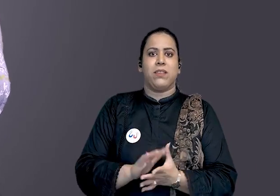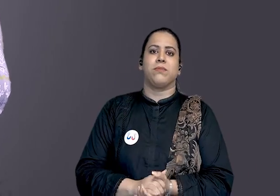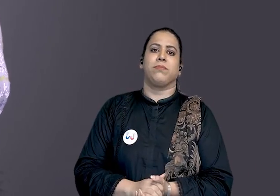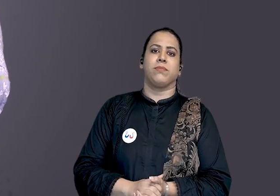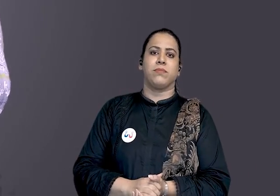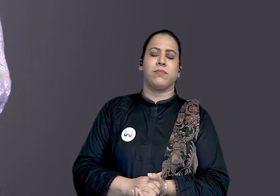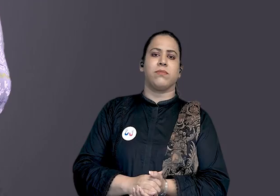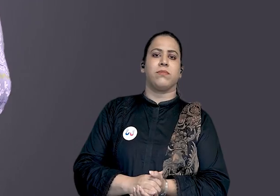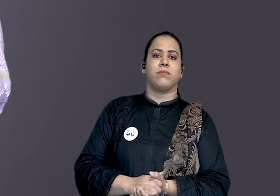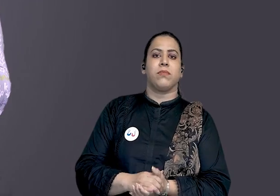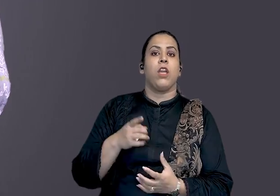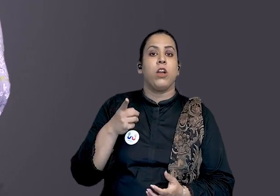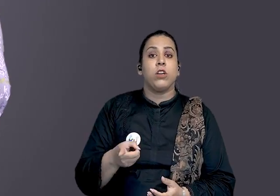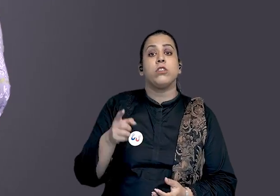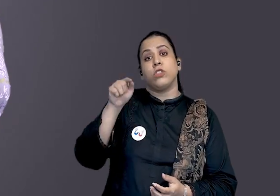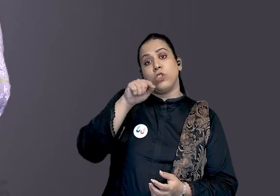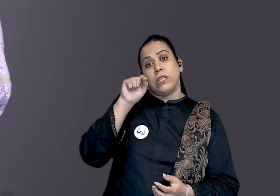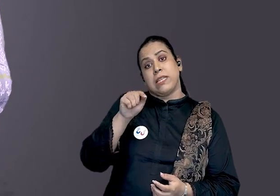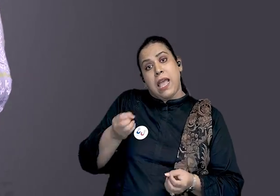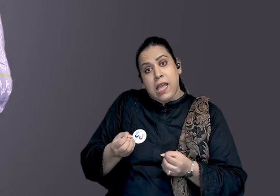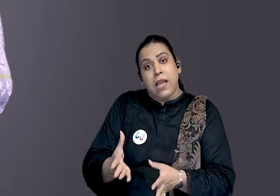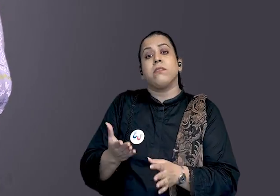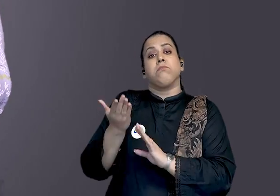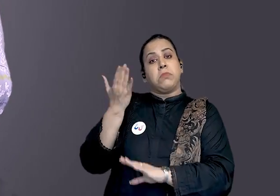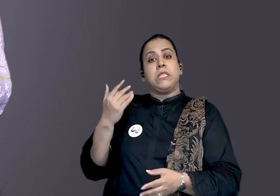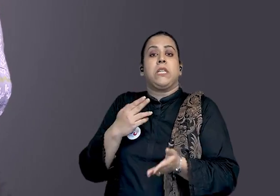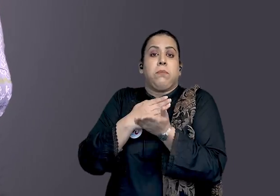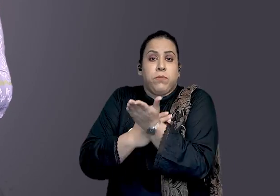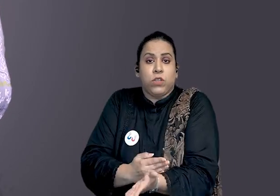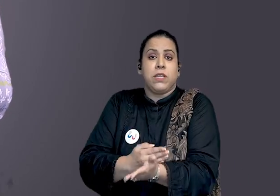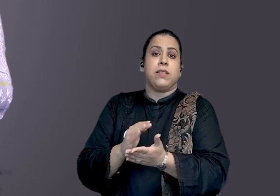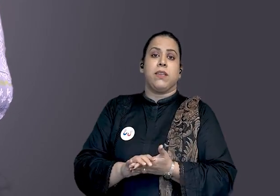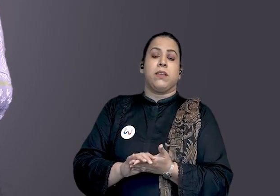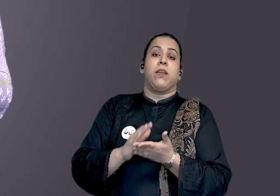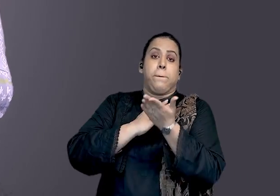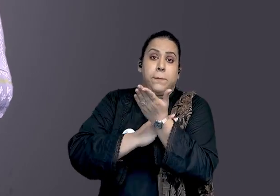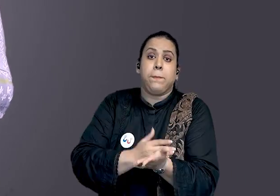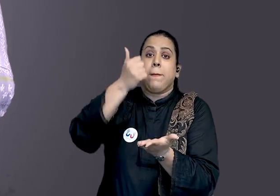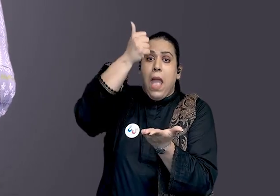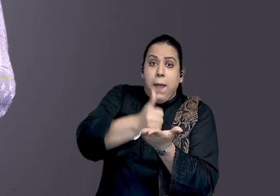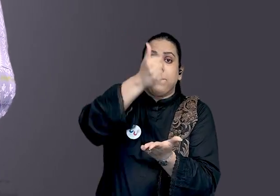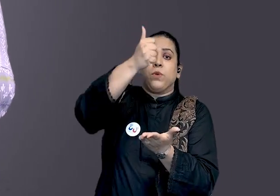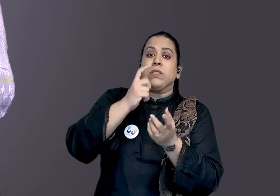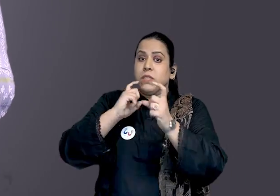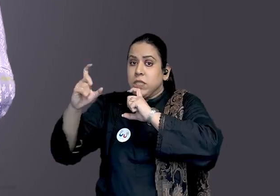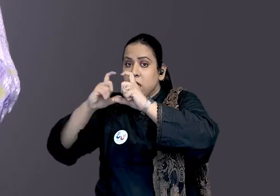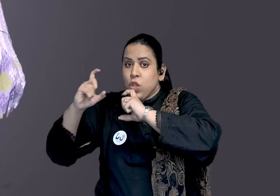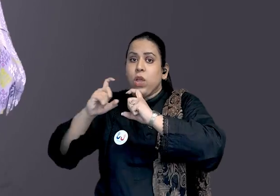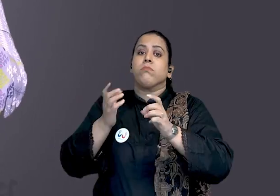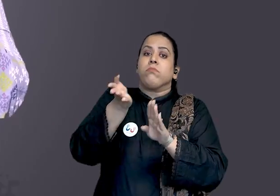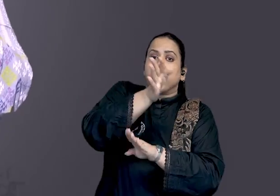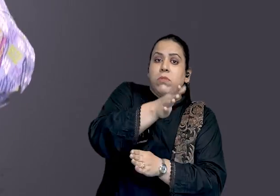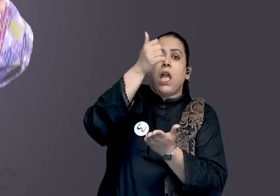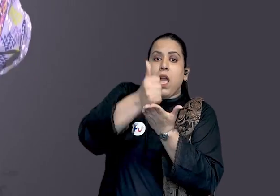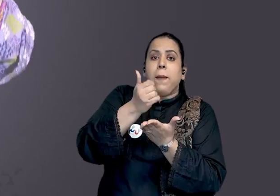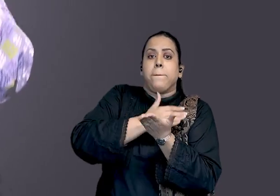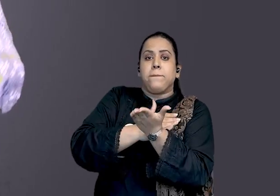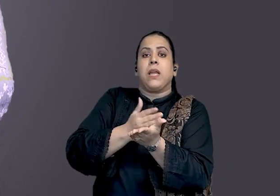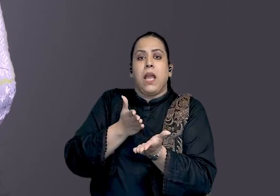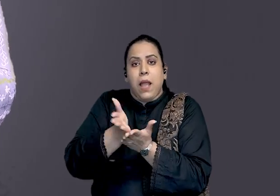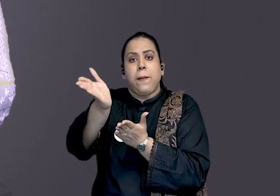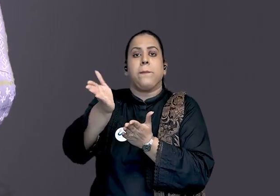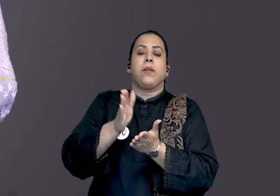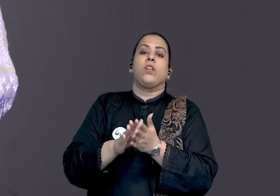ڈسکس ہوئی، ڈسکس ہونے کے بعد اس امپلیمنٹ ہوئی، امپلیمنٹ ہونے کے بعد اس کے لیے بجٹ الوکیٹ ہوا، اور بجٹ الوکیٹ ہونے کے بعد سو آن جو